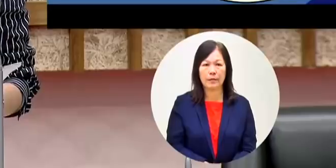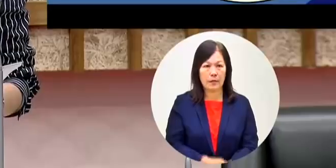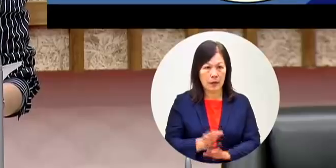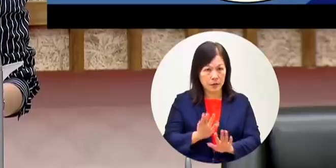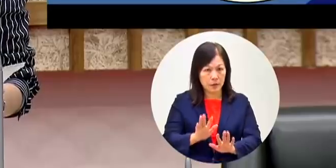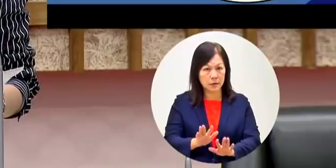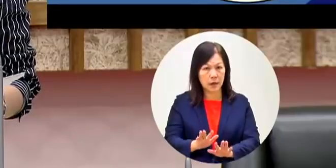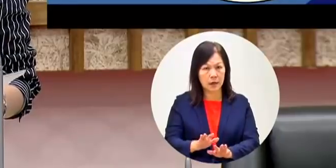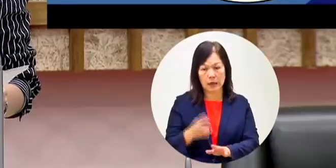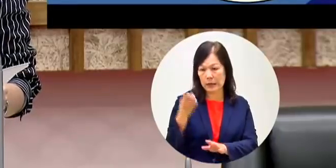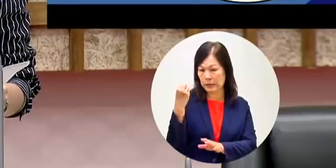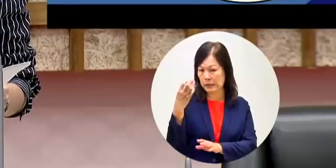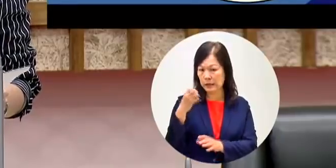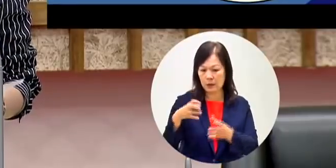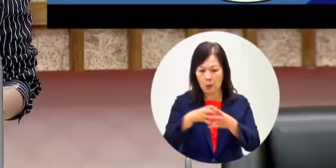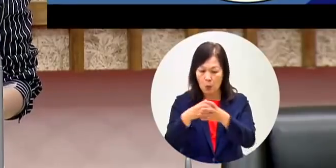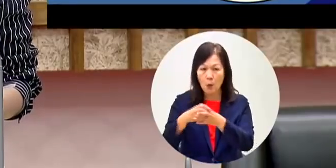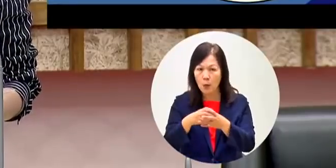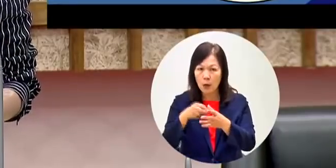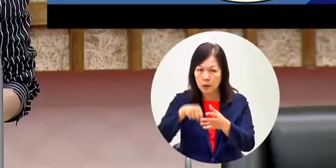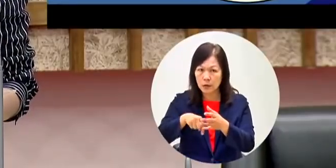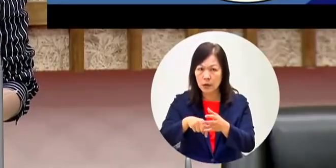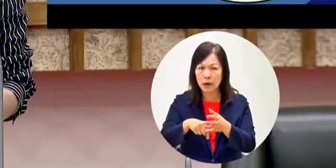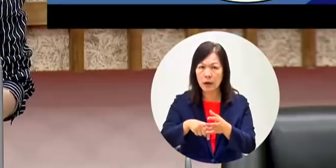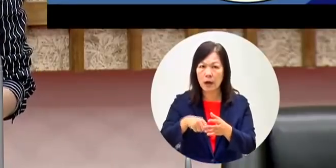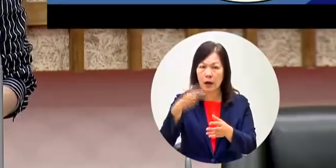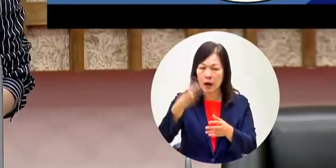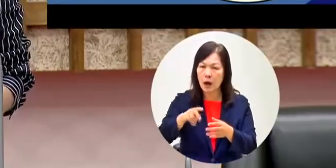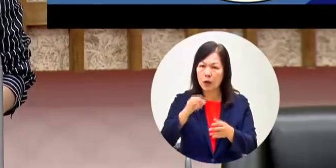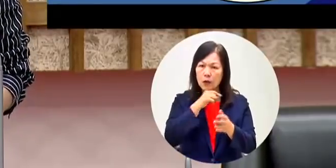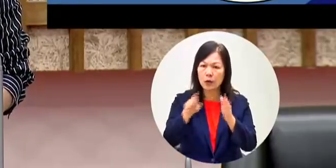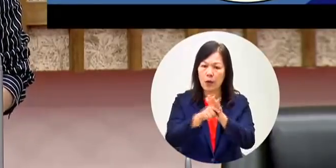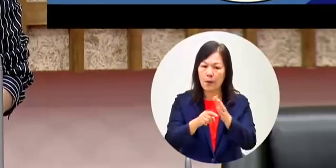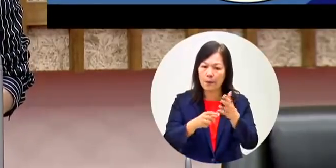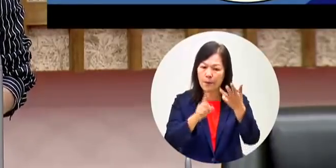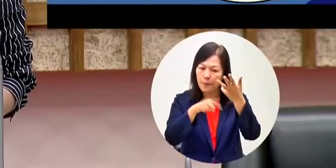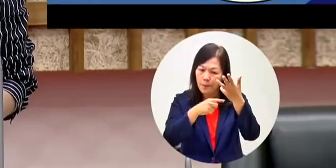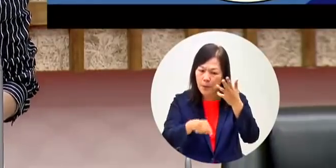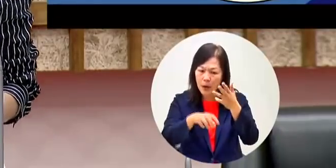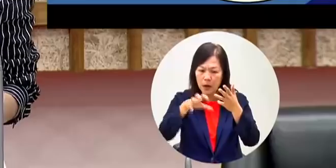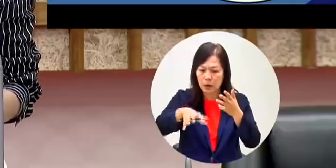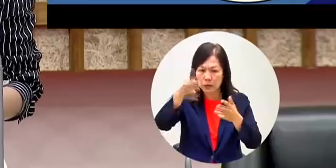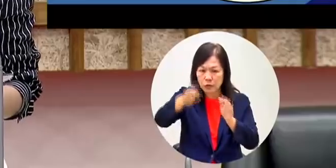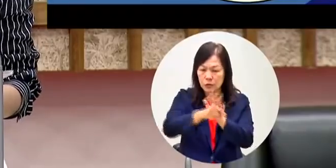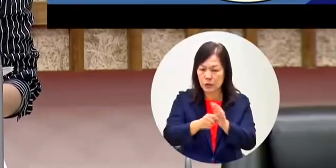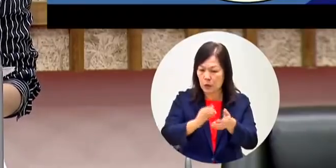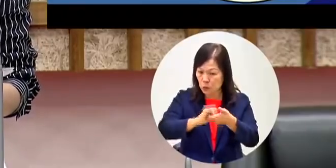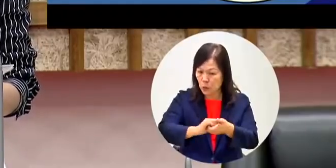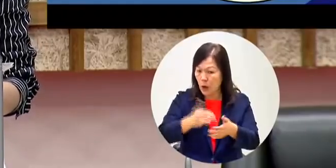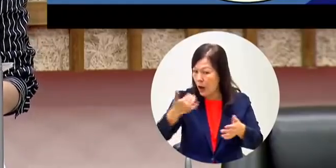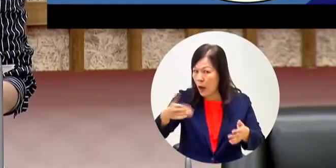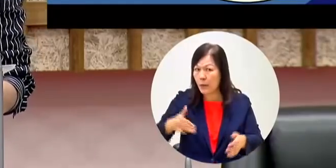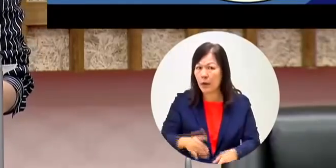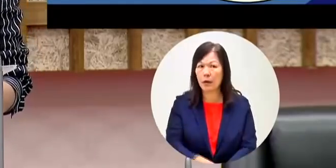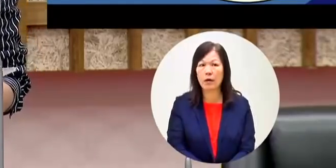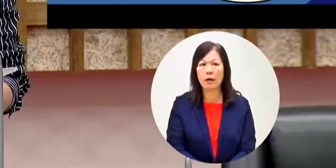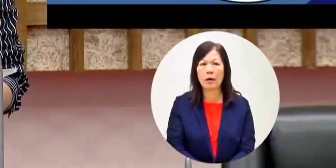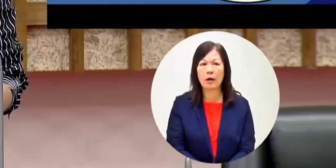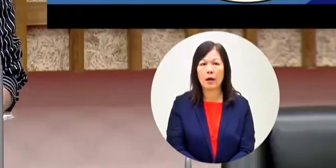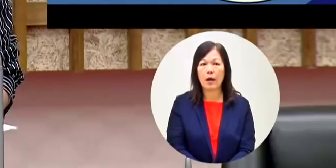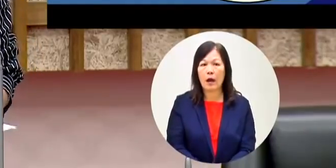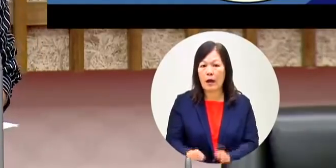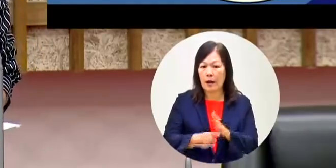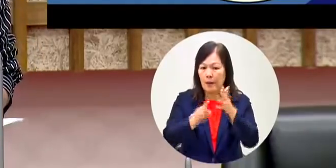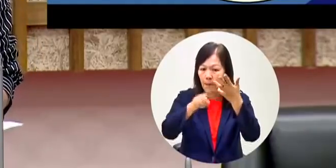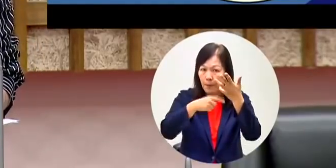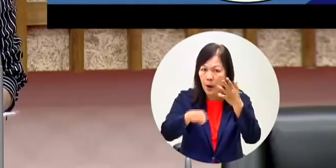乎还有8位局处长未征除，可不可以站起来一下？我们这8位目前未征除，暂由现任